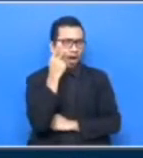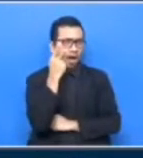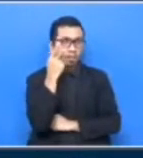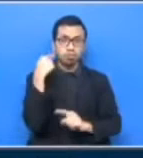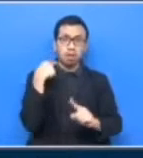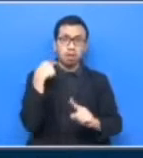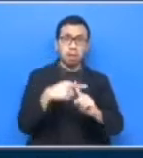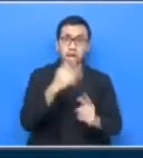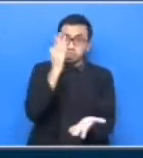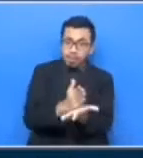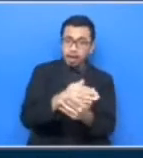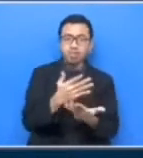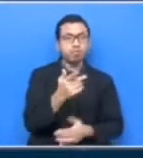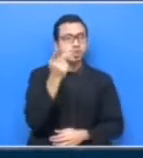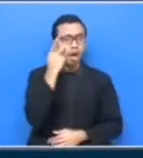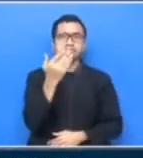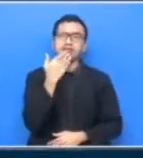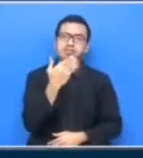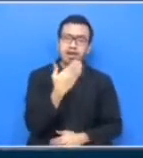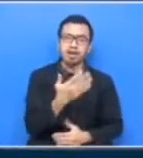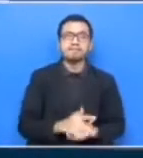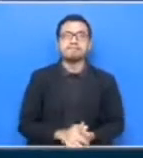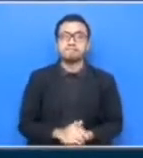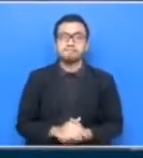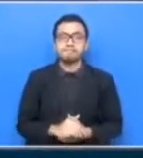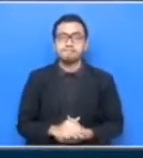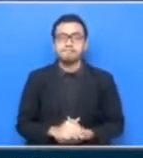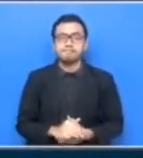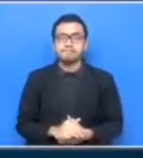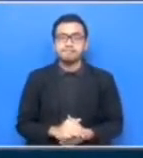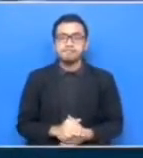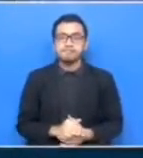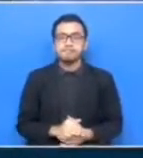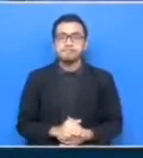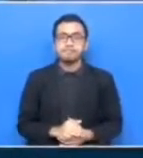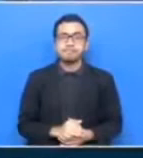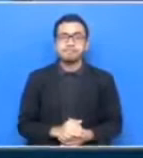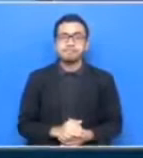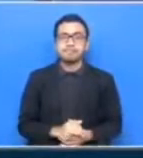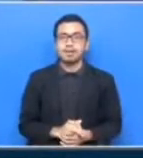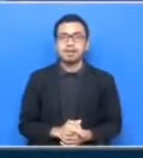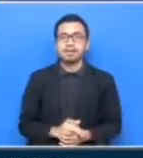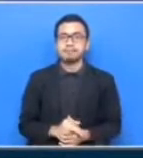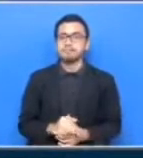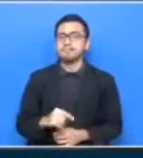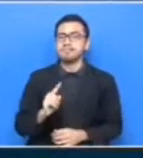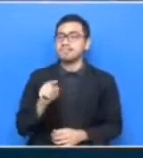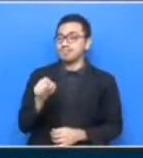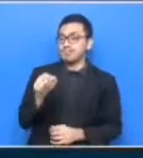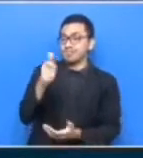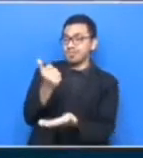itu jadi jadi sebenarnya begini kita harus paham dulu ya bahwa Pasien itu kan bukan tahanan Iya seharusnya